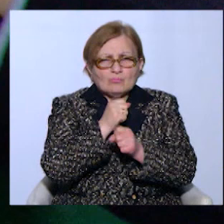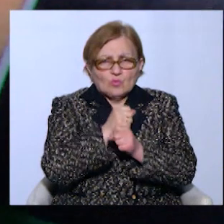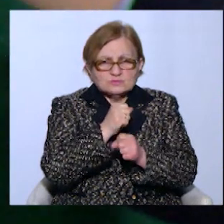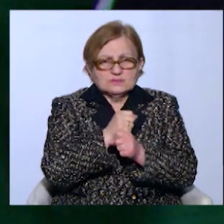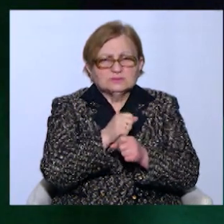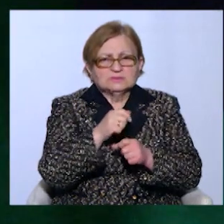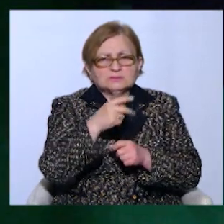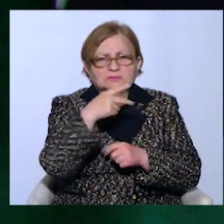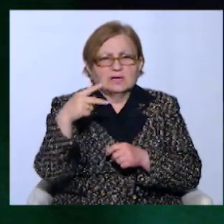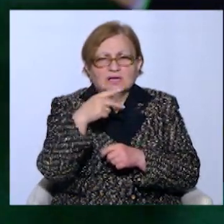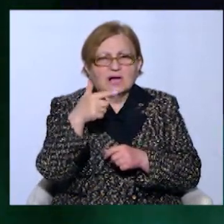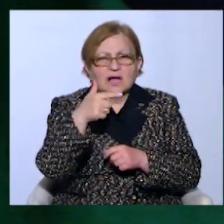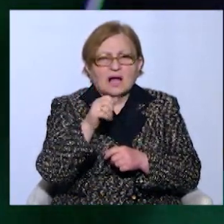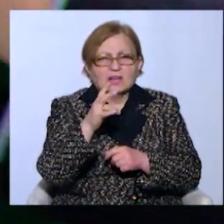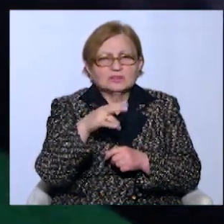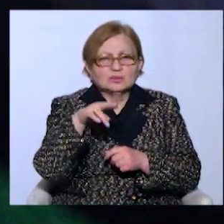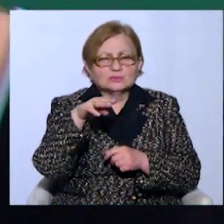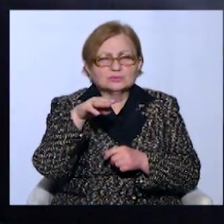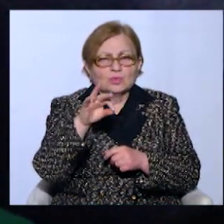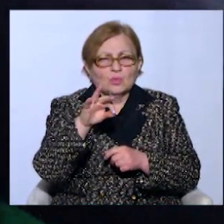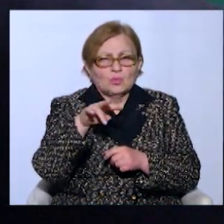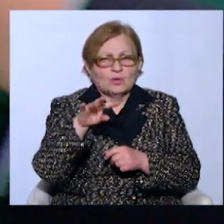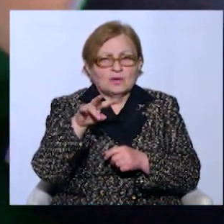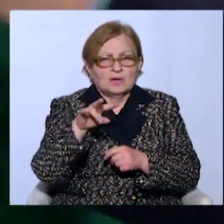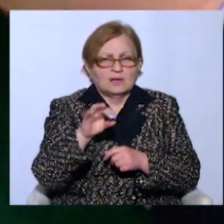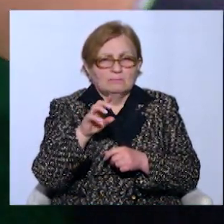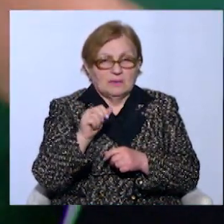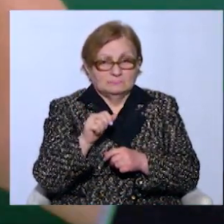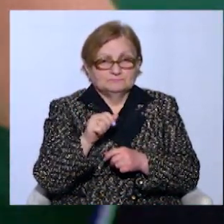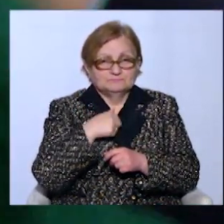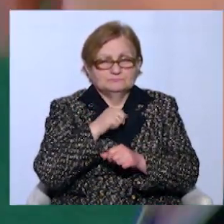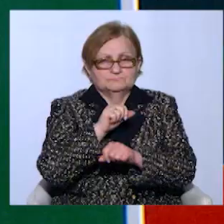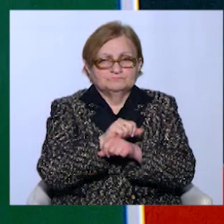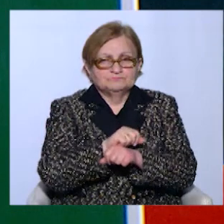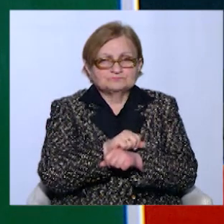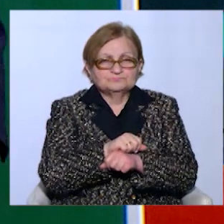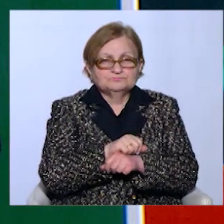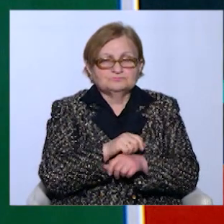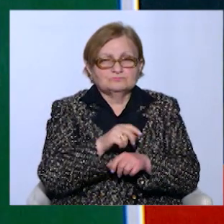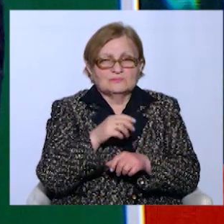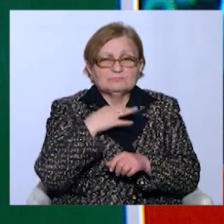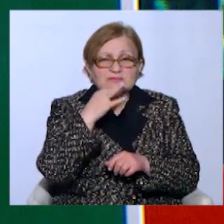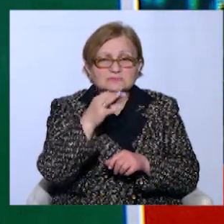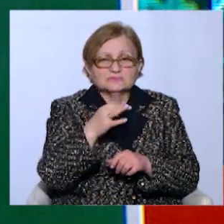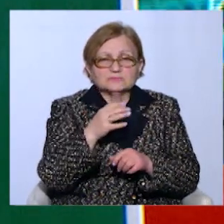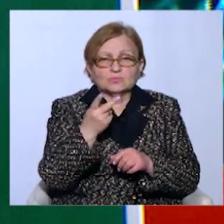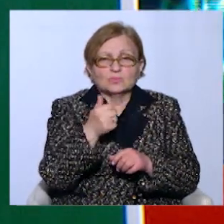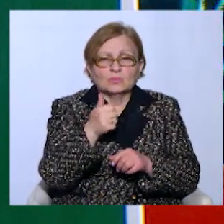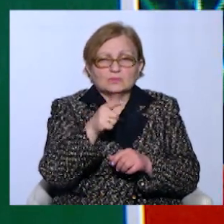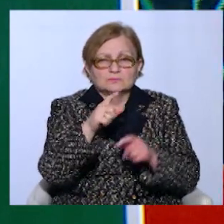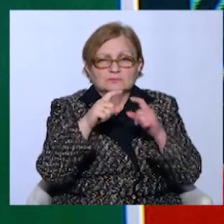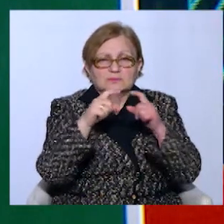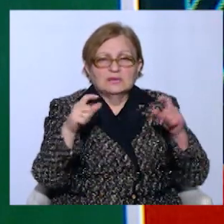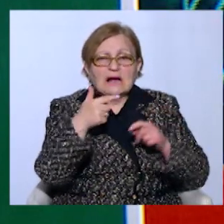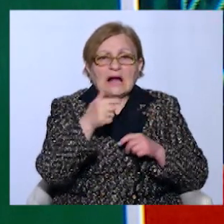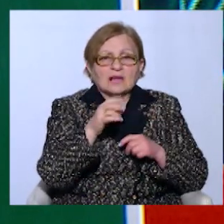ამოხსენით განტოლება მე ერთი წამით აგერ შევჩერდები განტოლების ამოხსნაზე და გეტყვით